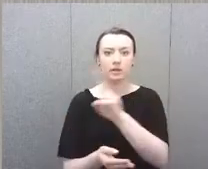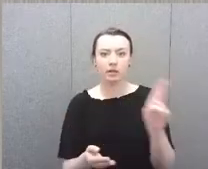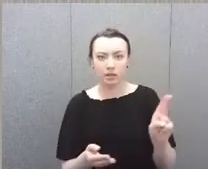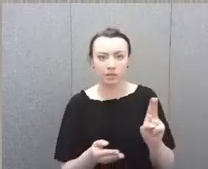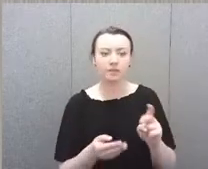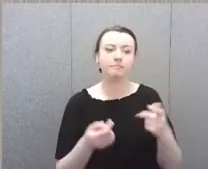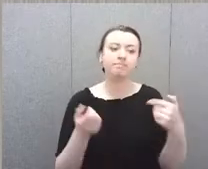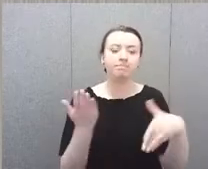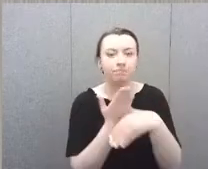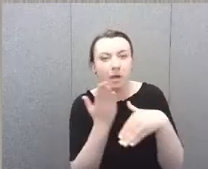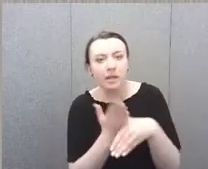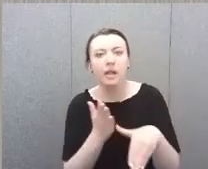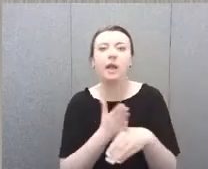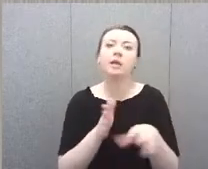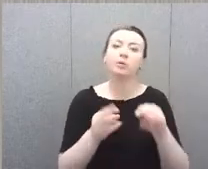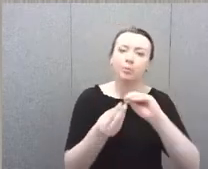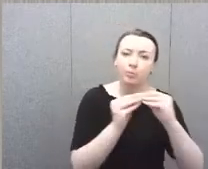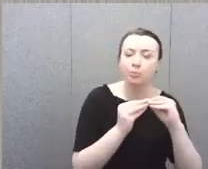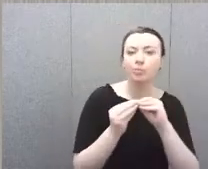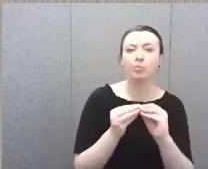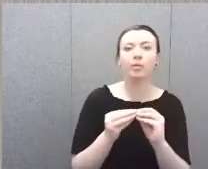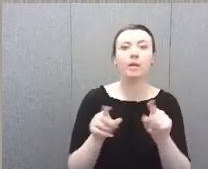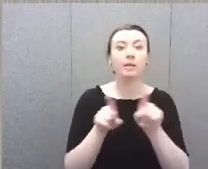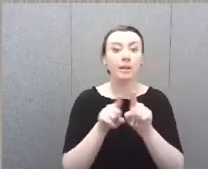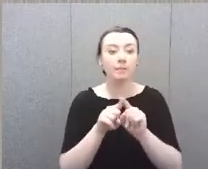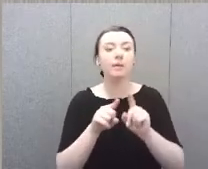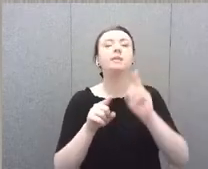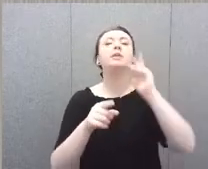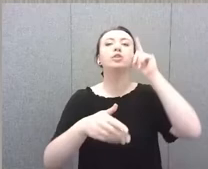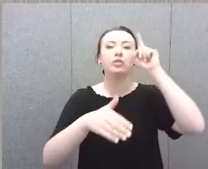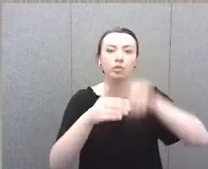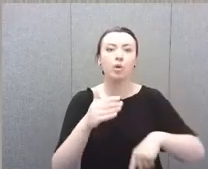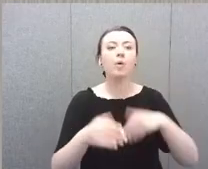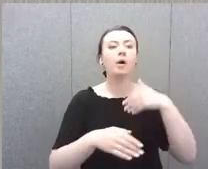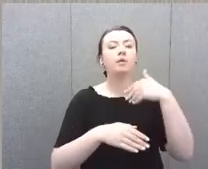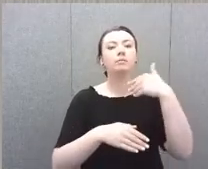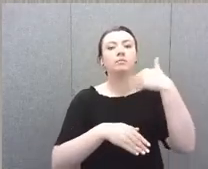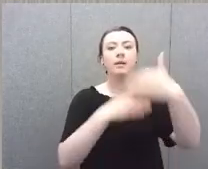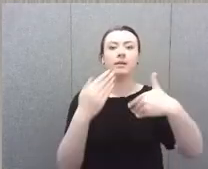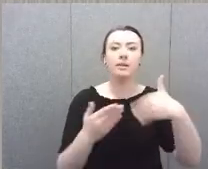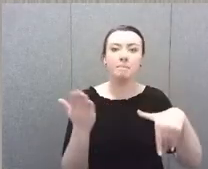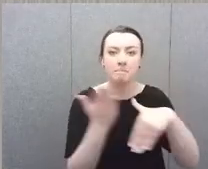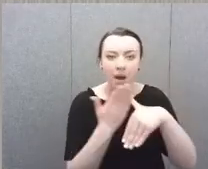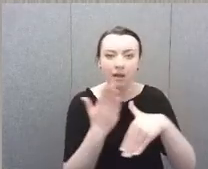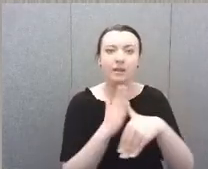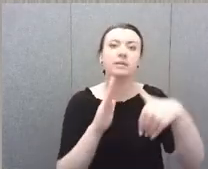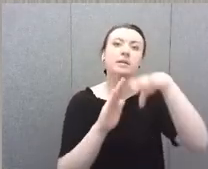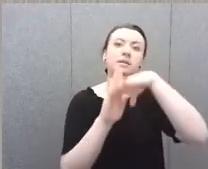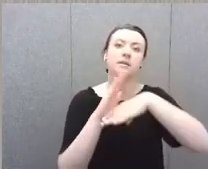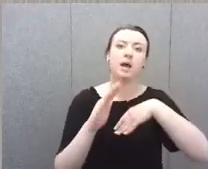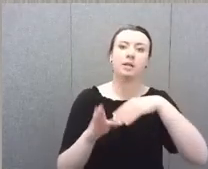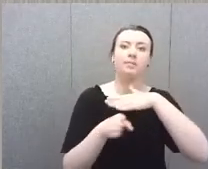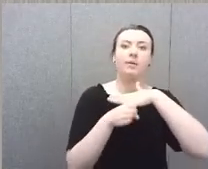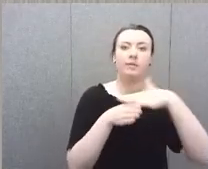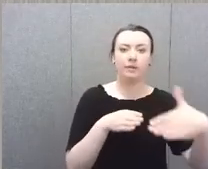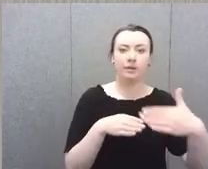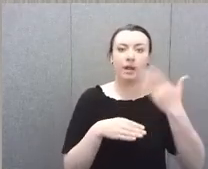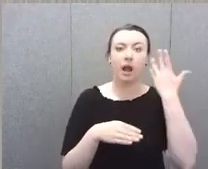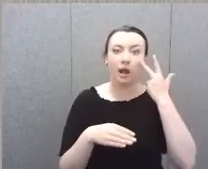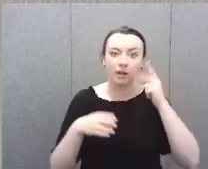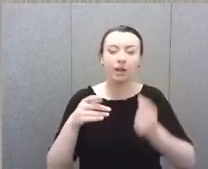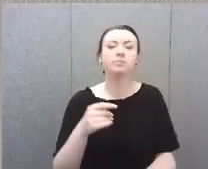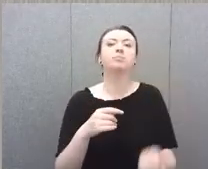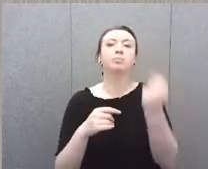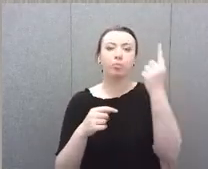ненависти и насилия, и поблагодарить женщин не только за то, что они готовили этот проект, но и за то, что